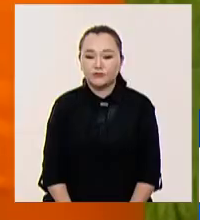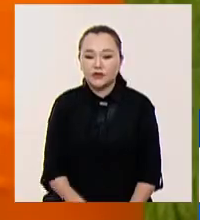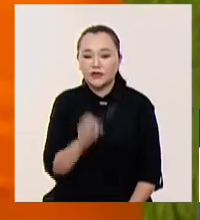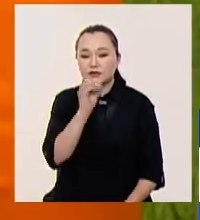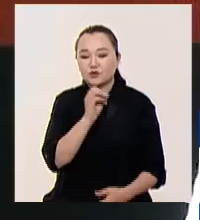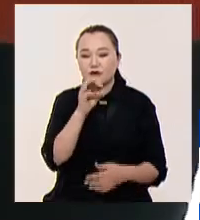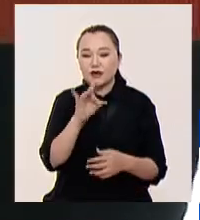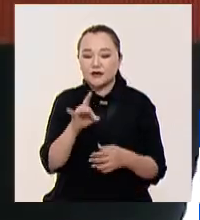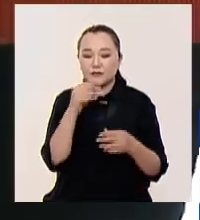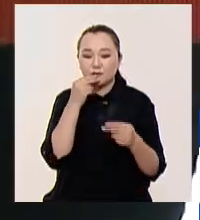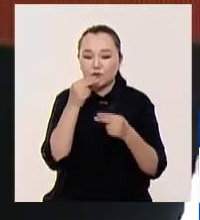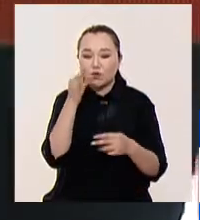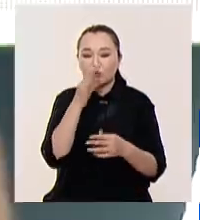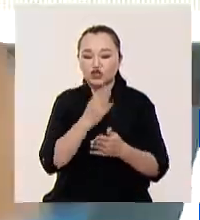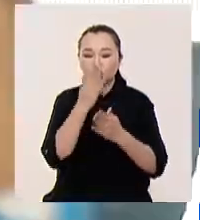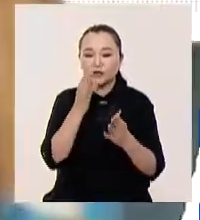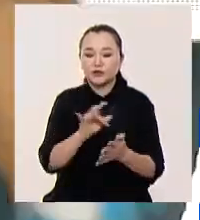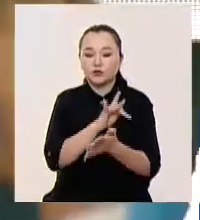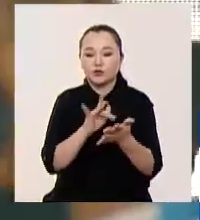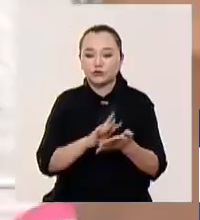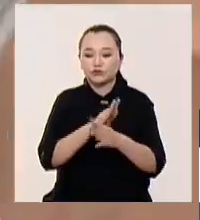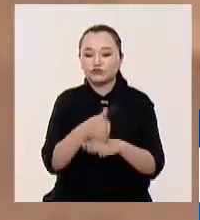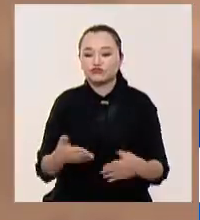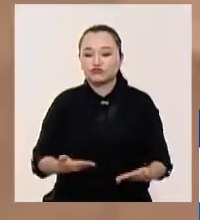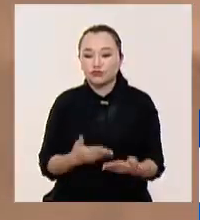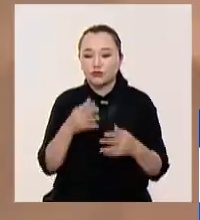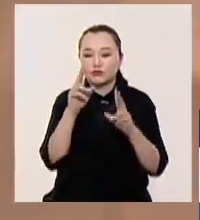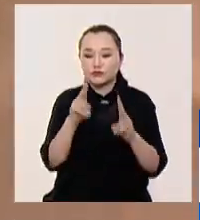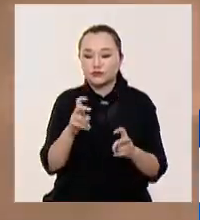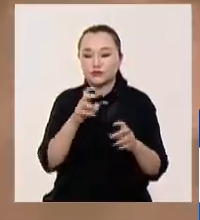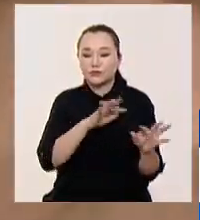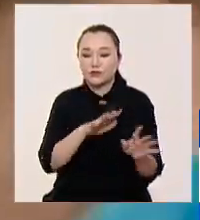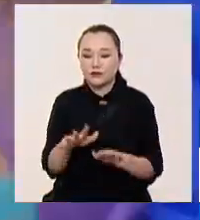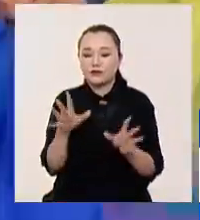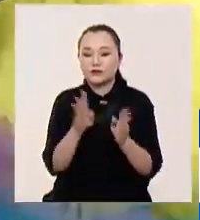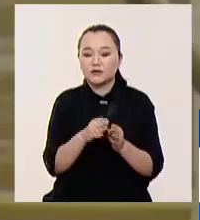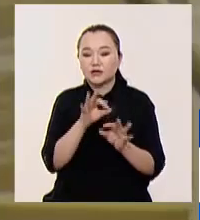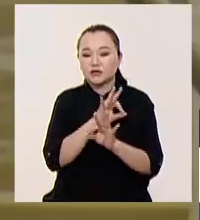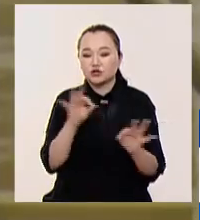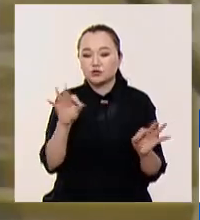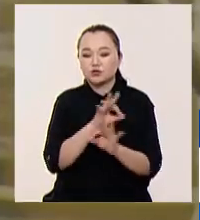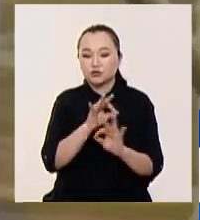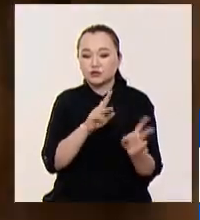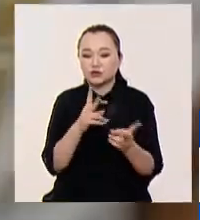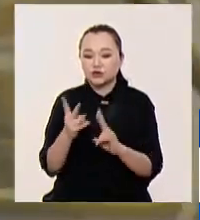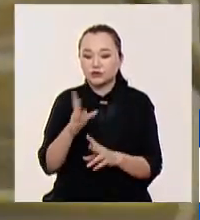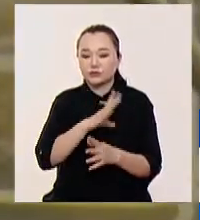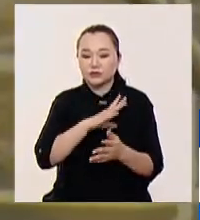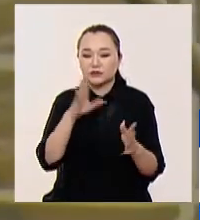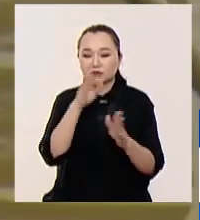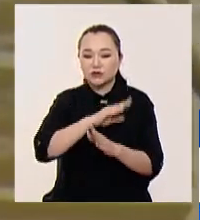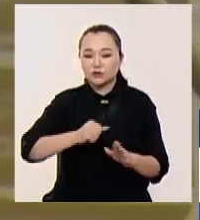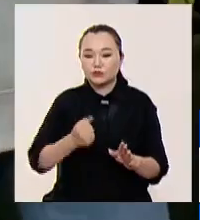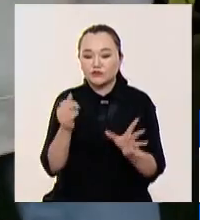Эсквайр пикник бұл оқырмандар мен қала тұрғындарына арналған атаулы шара. Жақындарыңызбен бірге әсем әуеннің ырғағына билеп, достарыңызбен табиғат